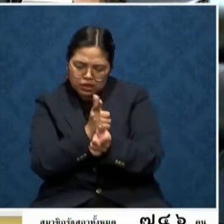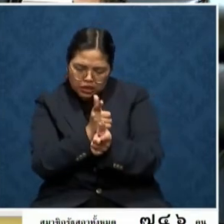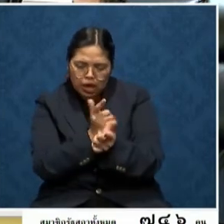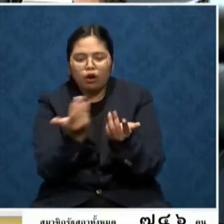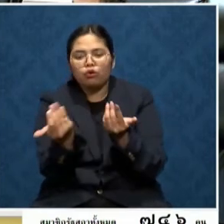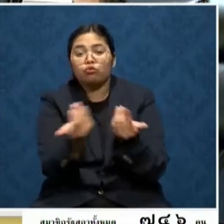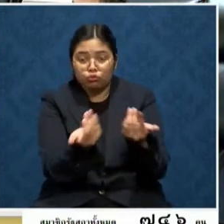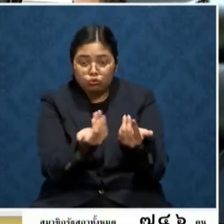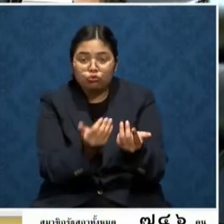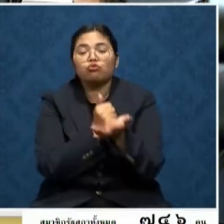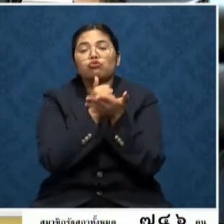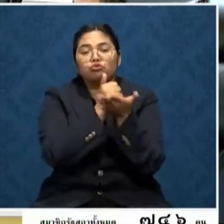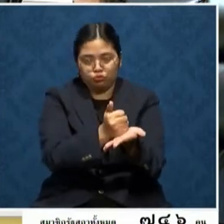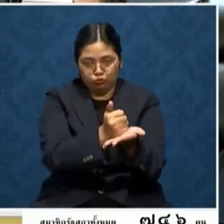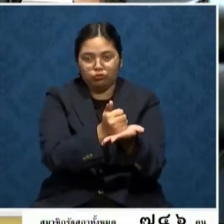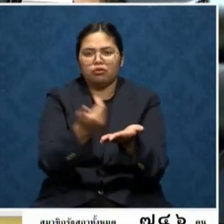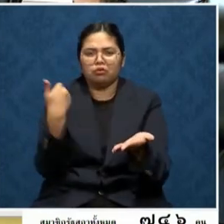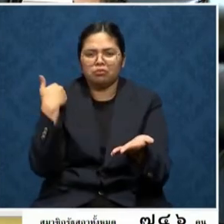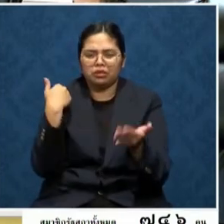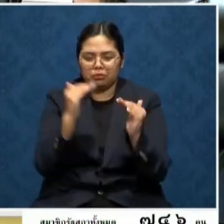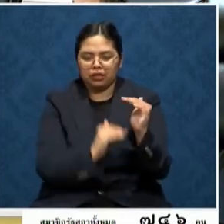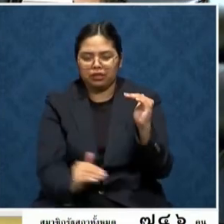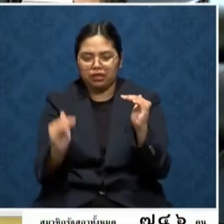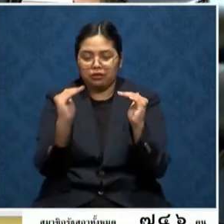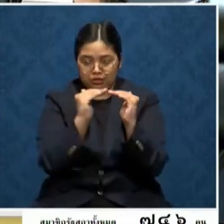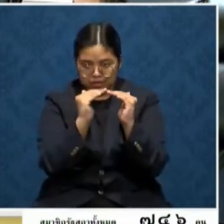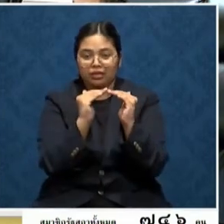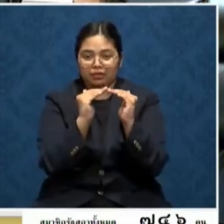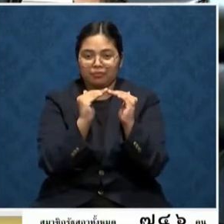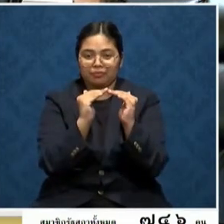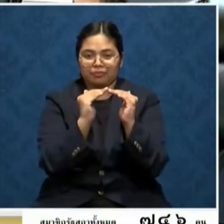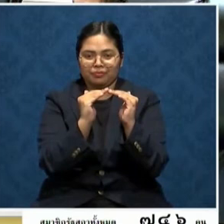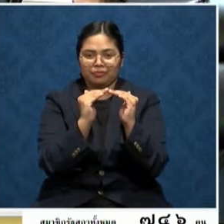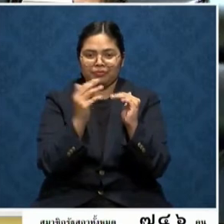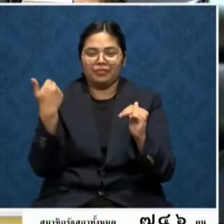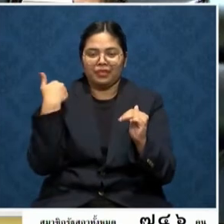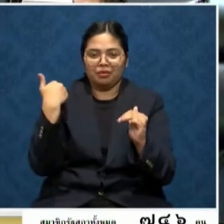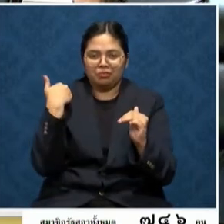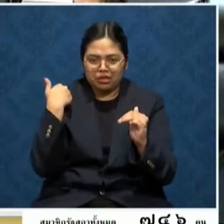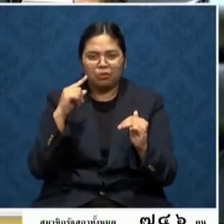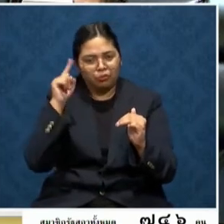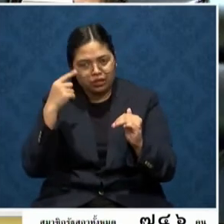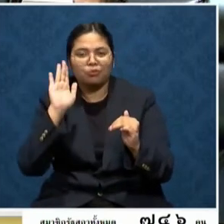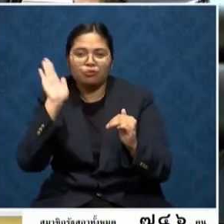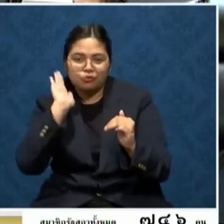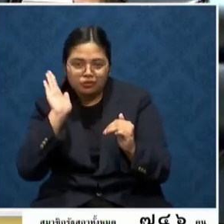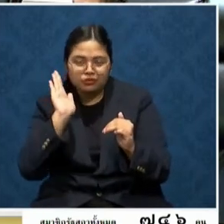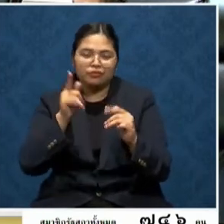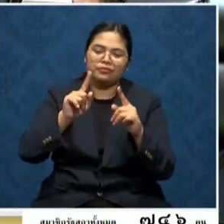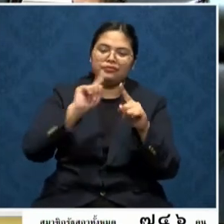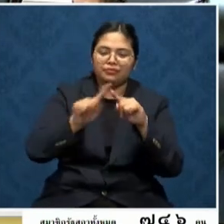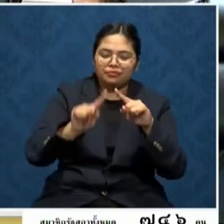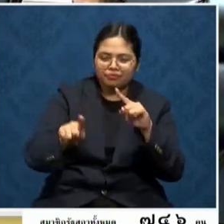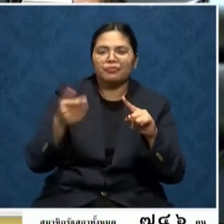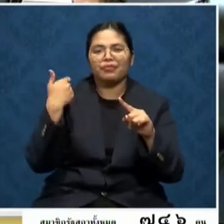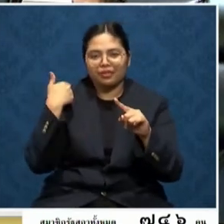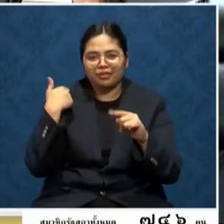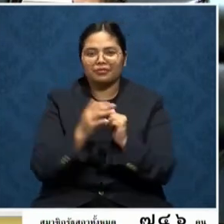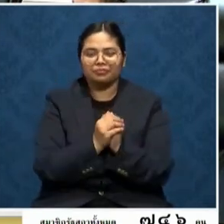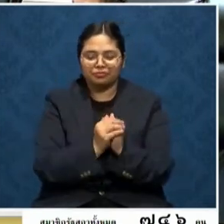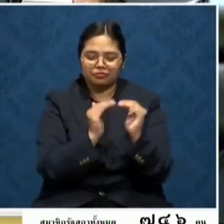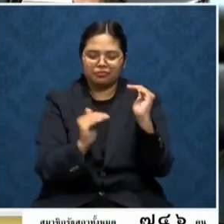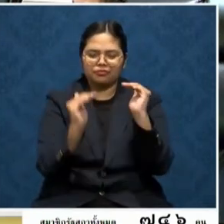ช่วยในการเพิ่มความเท่าเทียมทางเพศและลดอคติเกี่ยวกับบทบาททางเพศด้วยนะคะช่วยให้คนเลิกมองนะคะว่